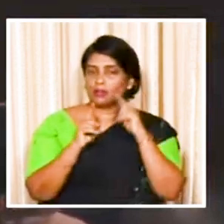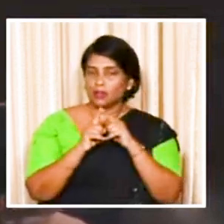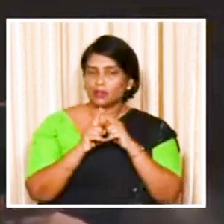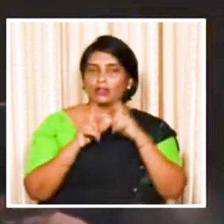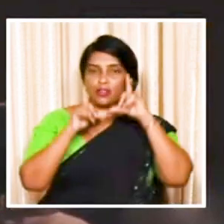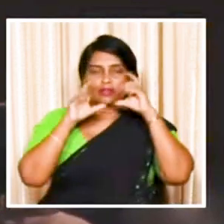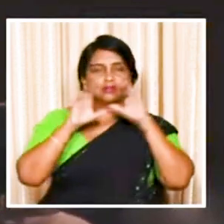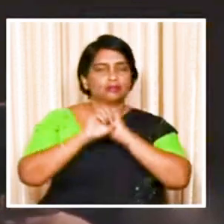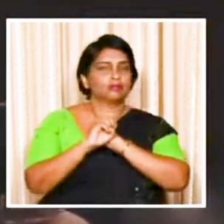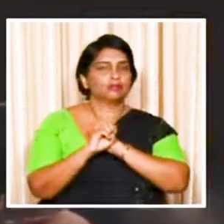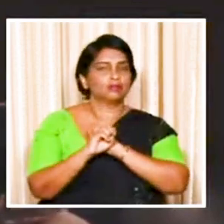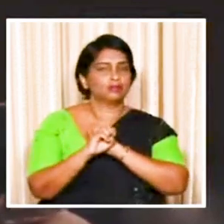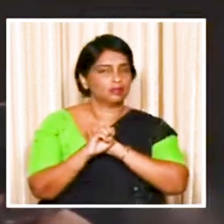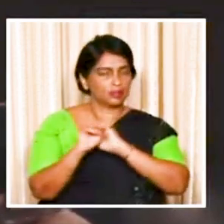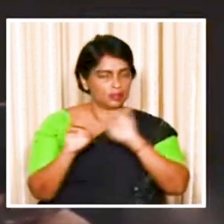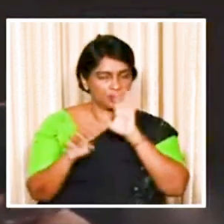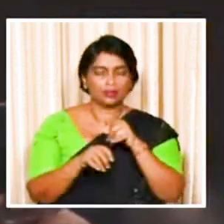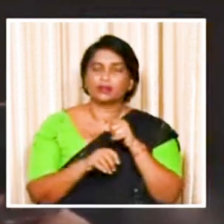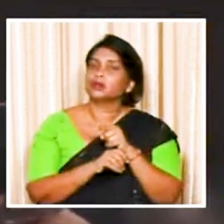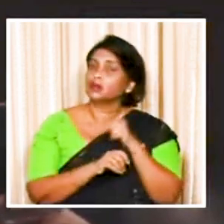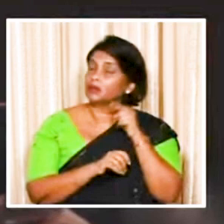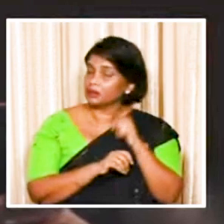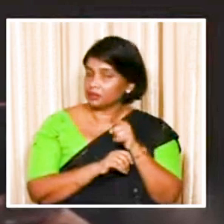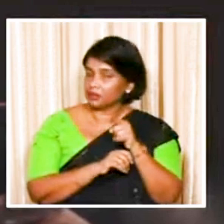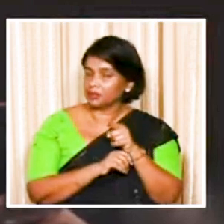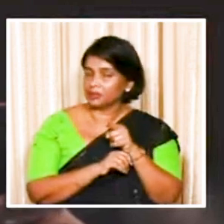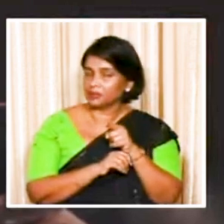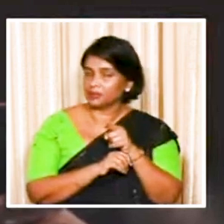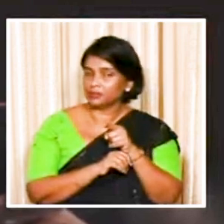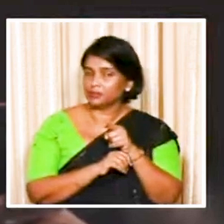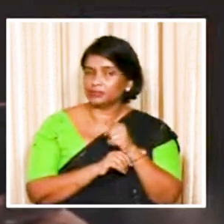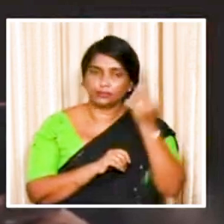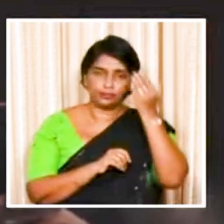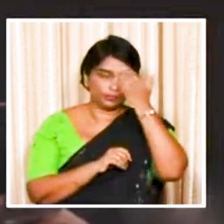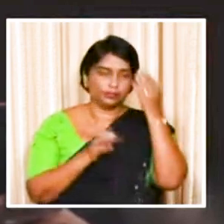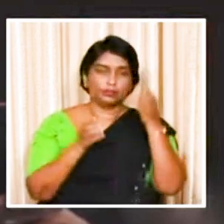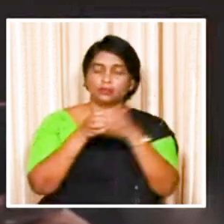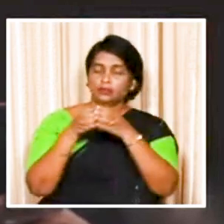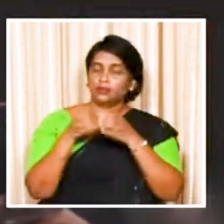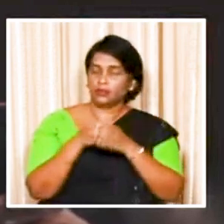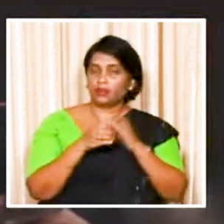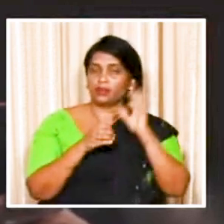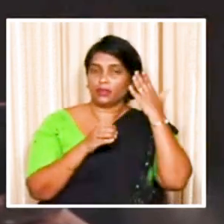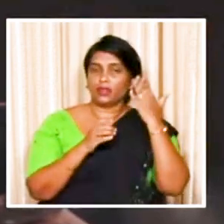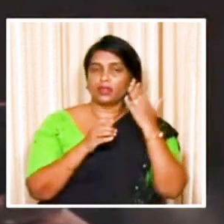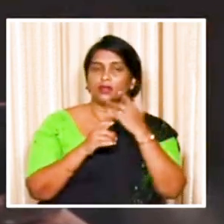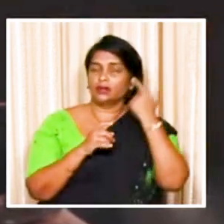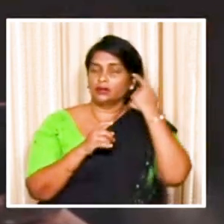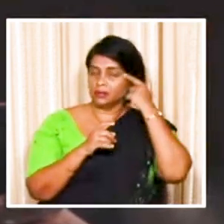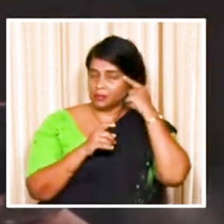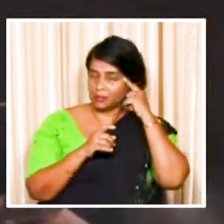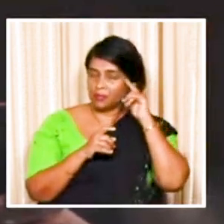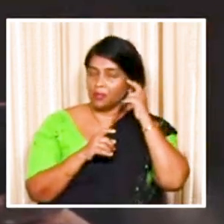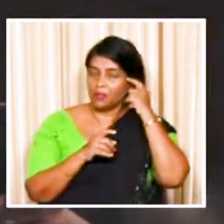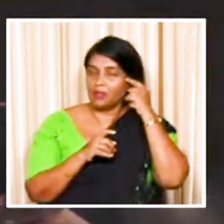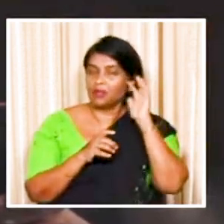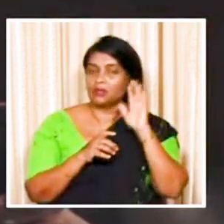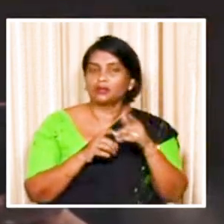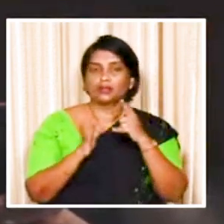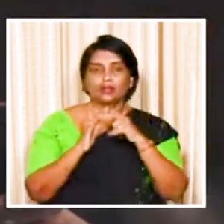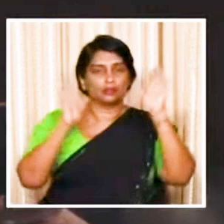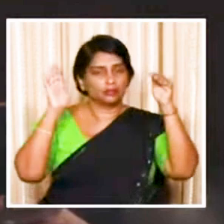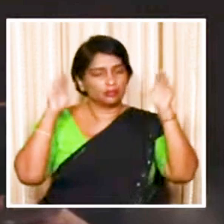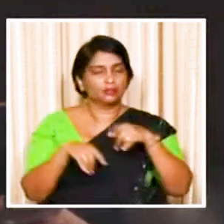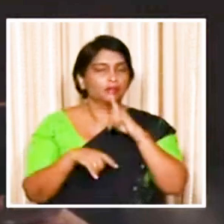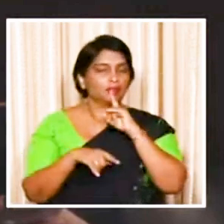அன்றைய தினம் தமிழ்த் தேசிய கட்சிகள் மாவீரர் நாள் நினைவேந்தலுக்கு அழைப்பு விடுத்திருந்த செய்தியை பிரசுரித்தமை தொடர்பிலும் உதயன் பத்திரிகையின் பிரதம ஆசிரியர்